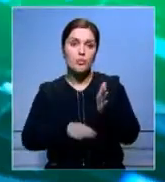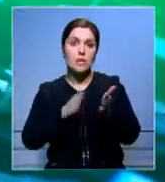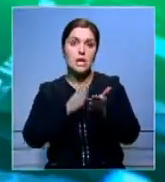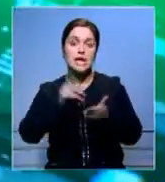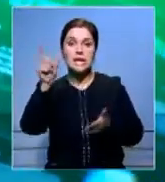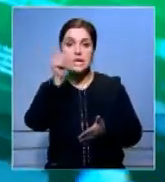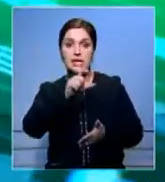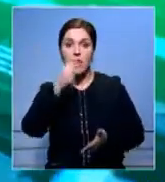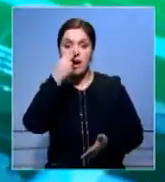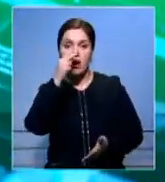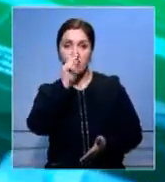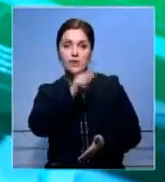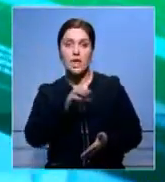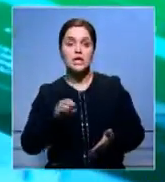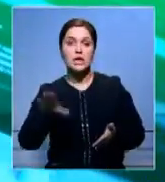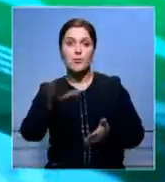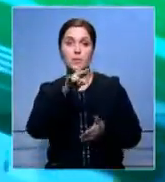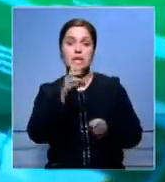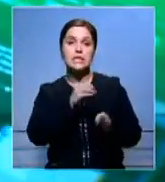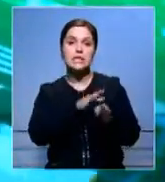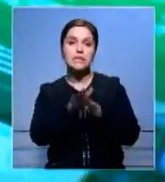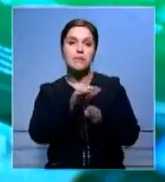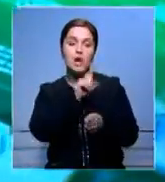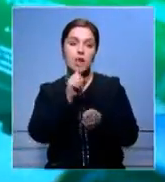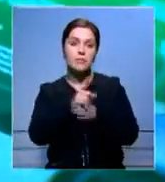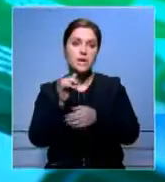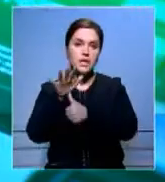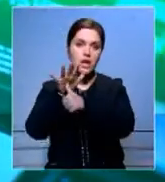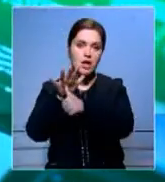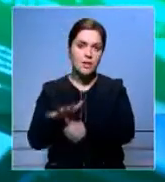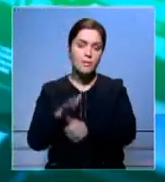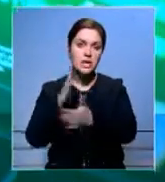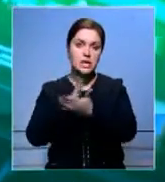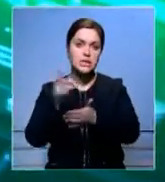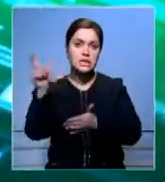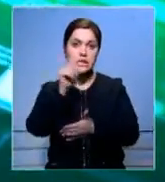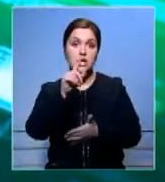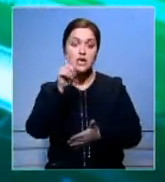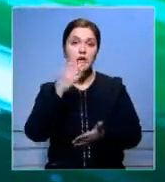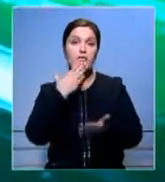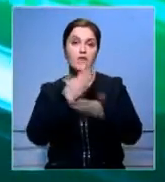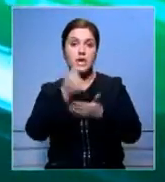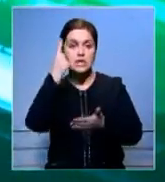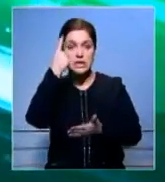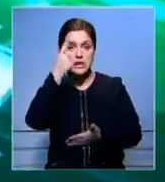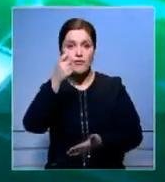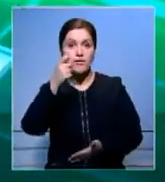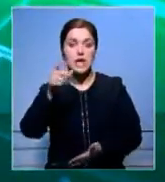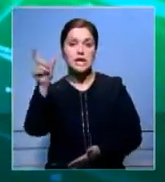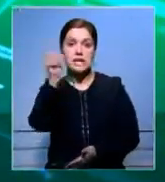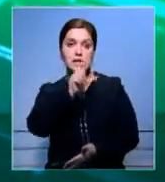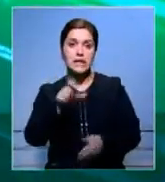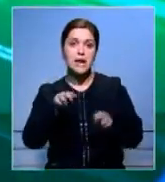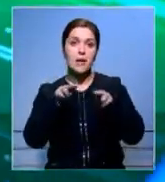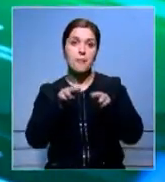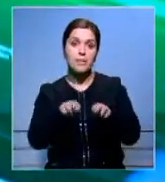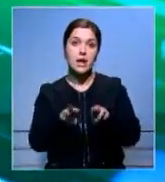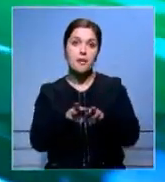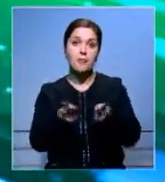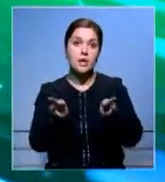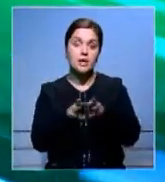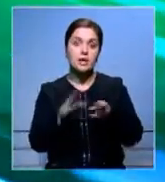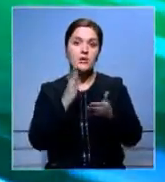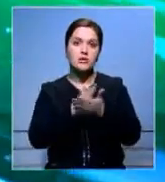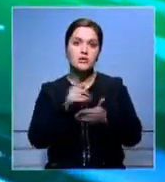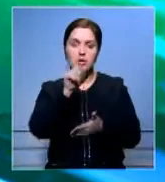предела. Италия обвиняет Европу в неисполнении обязательств и давлении на страну. За свои заявления итальянский премьер Маттео Ренци впал